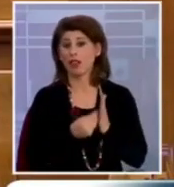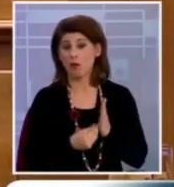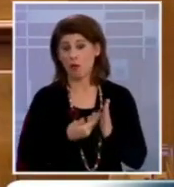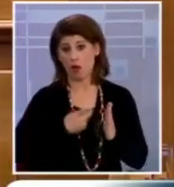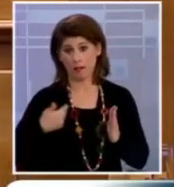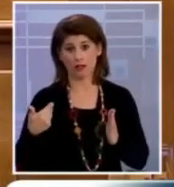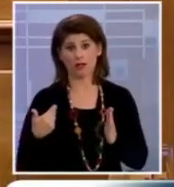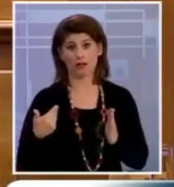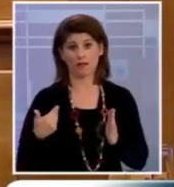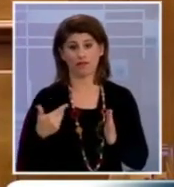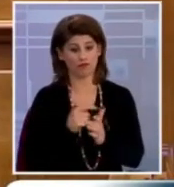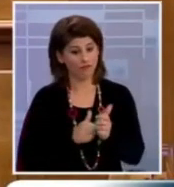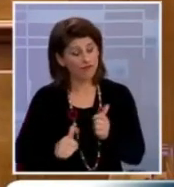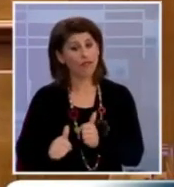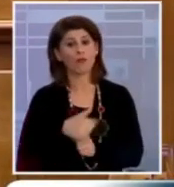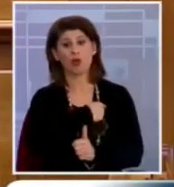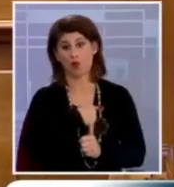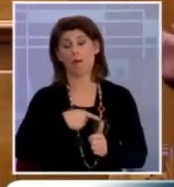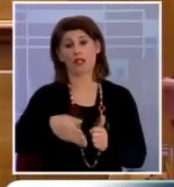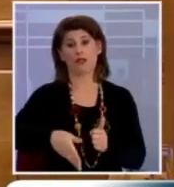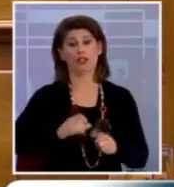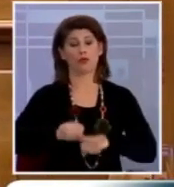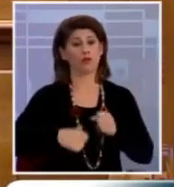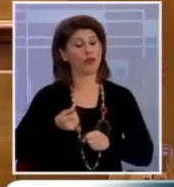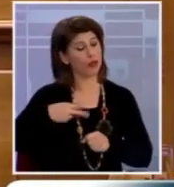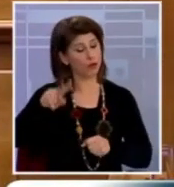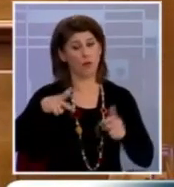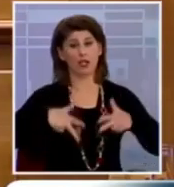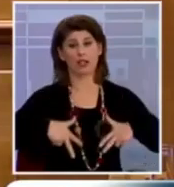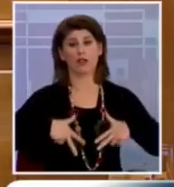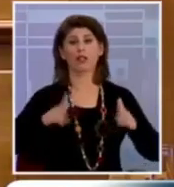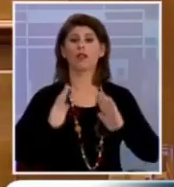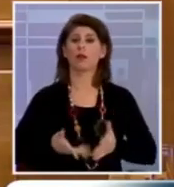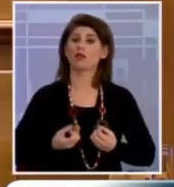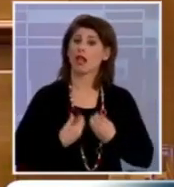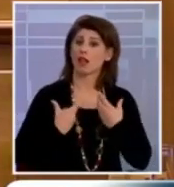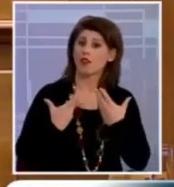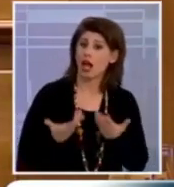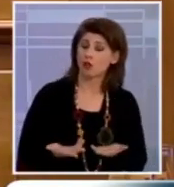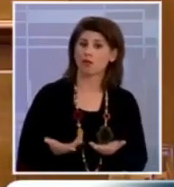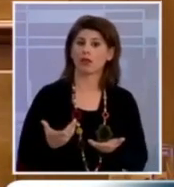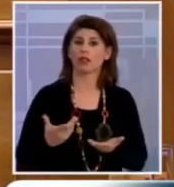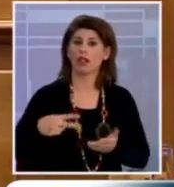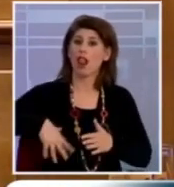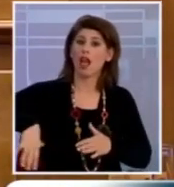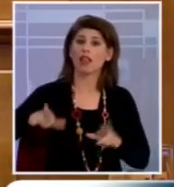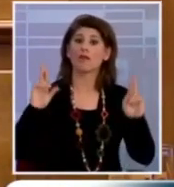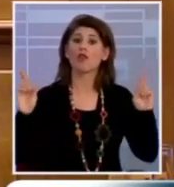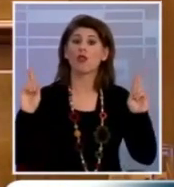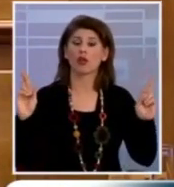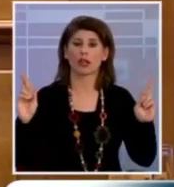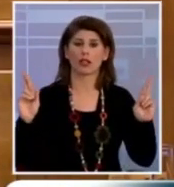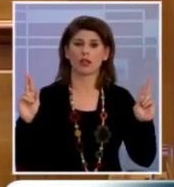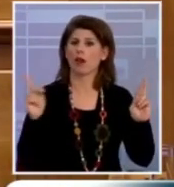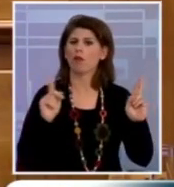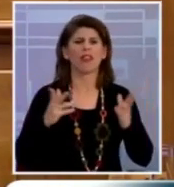εμείς που ηγούμαστε αυτής της προσπάθειας και πρώτα απ' όλα η κυβέρνηση θα μπορέσουμε να εκφράσουμε τις λαϊκές προσδοκίες που